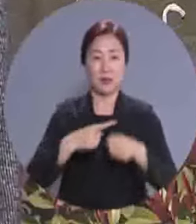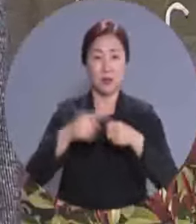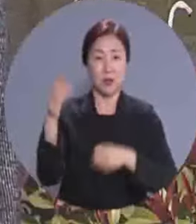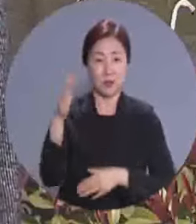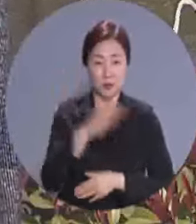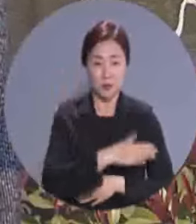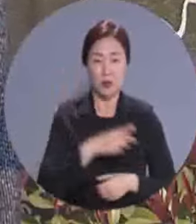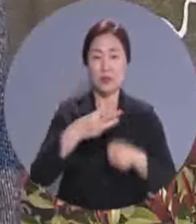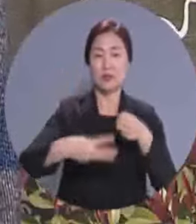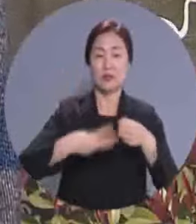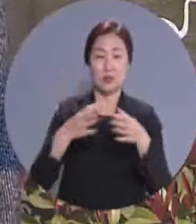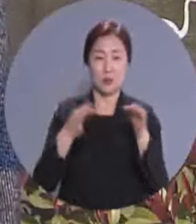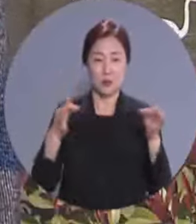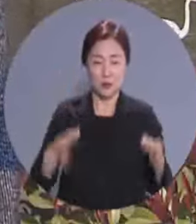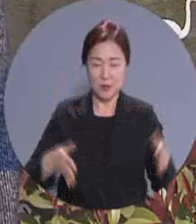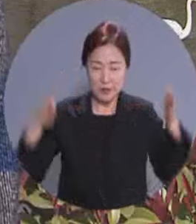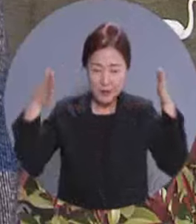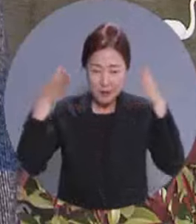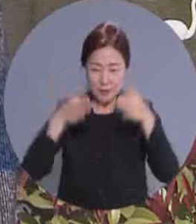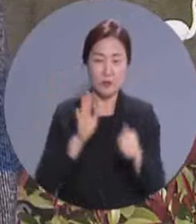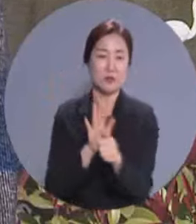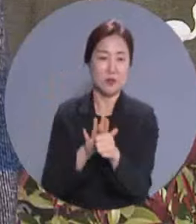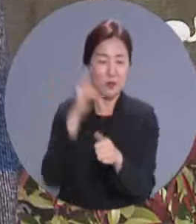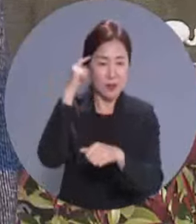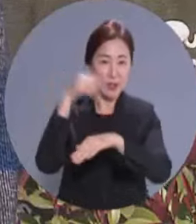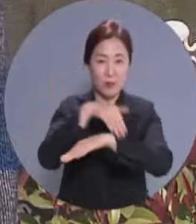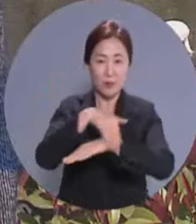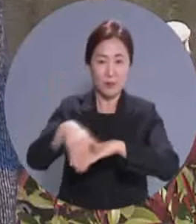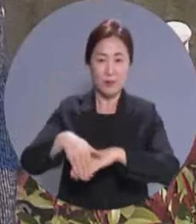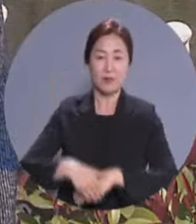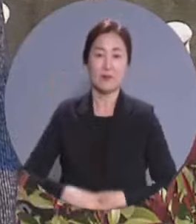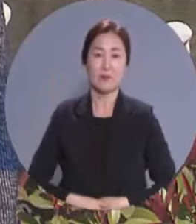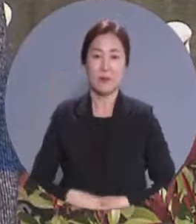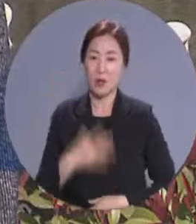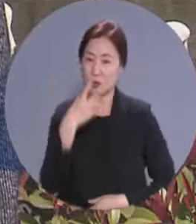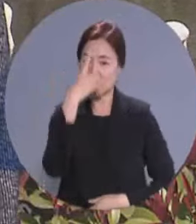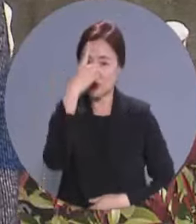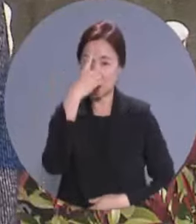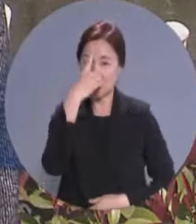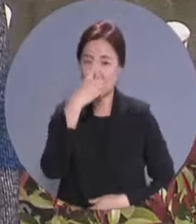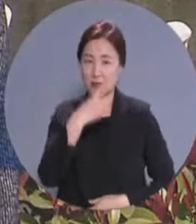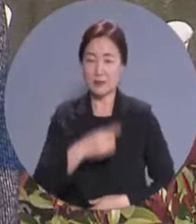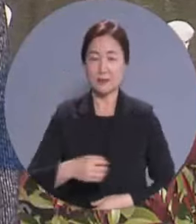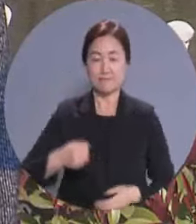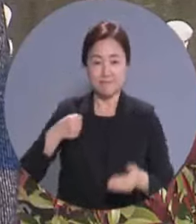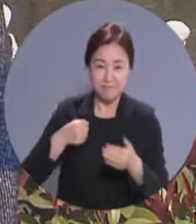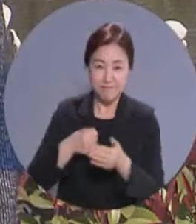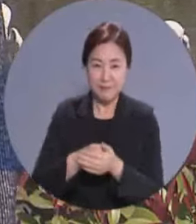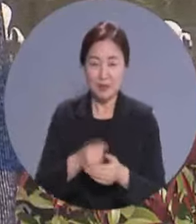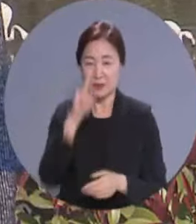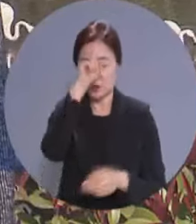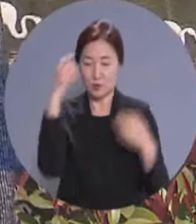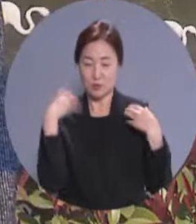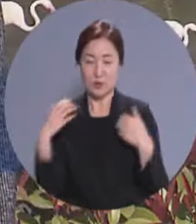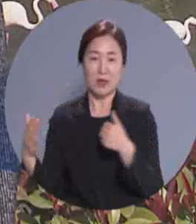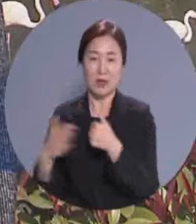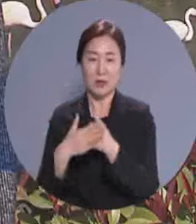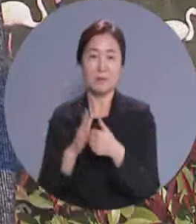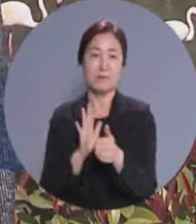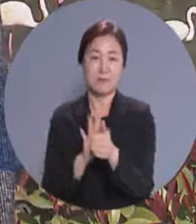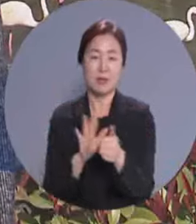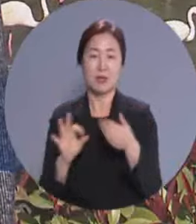이제 한 3년간 집중적으로 지원하게 됩니다. 그래서 뭐 순천시의 의지와 정부 지원이 합쳐지면